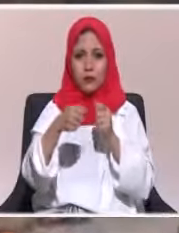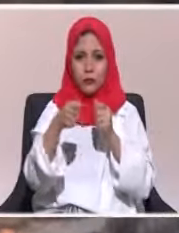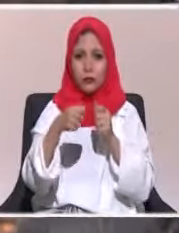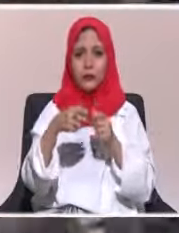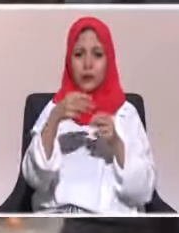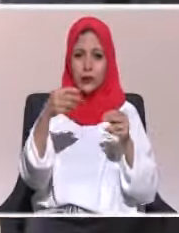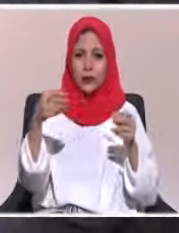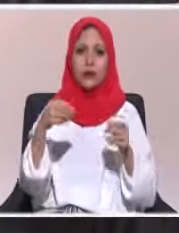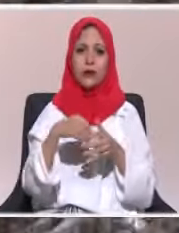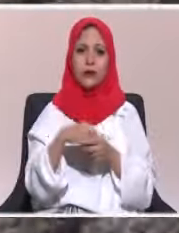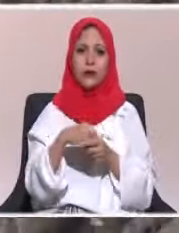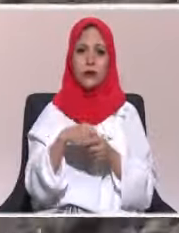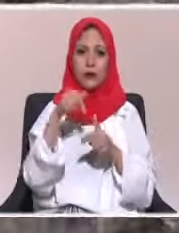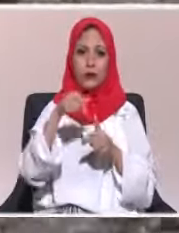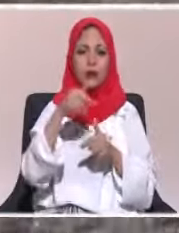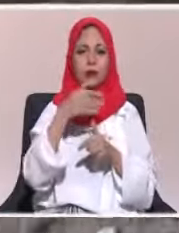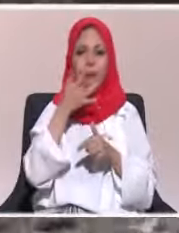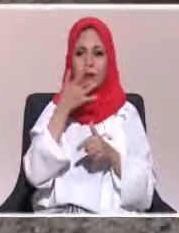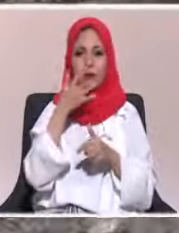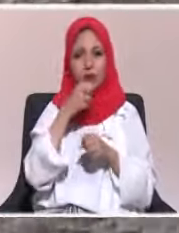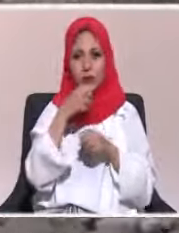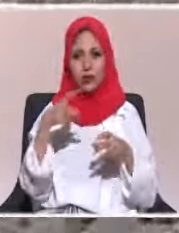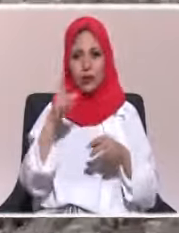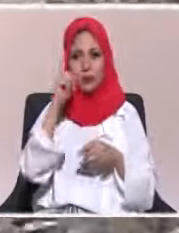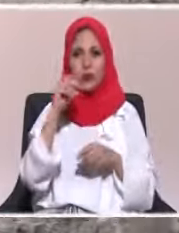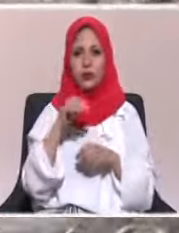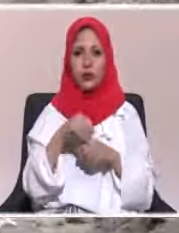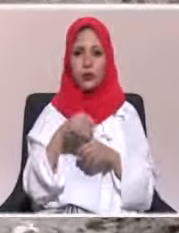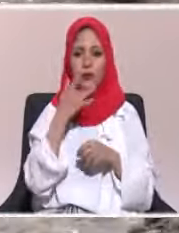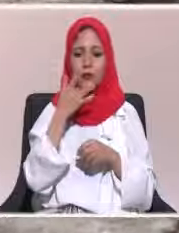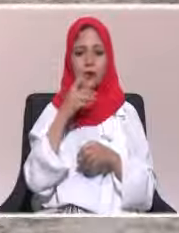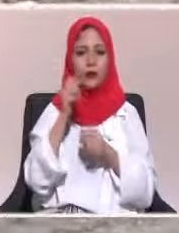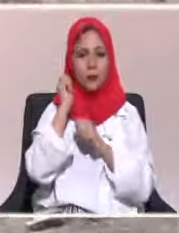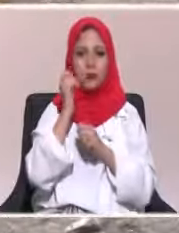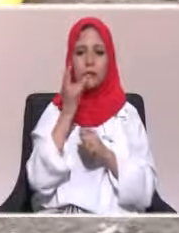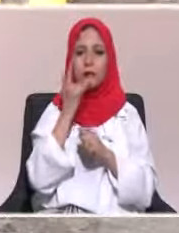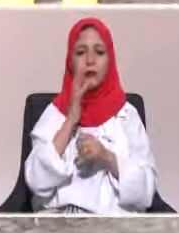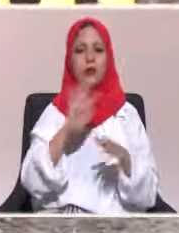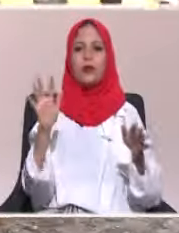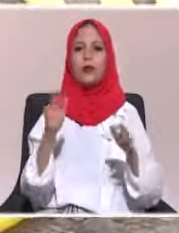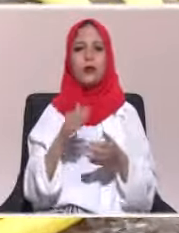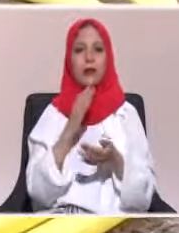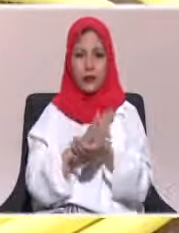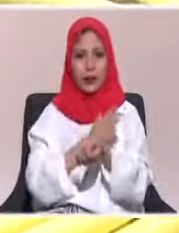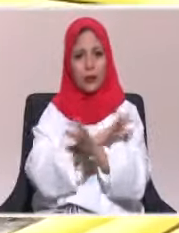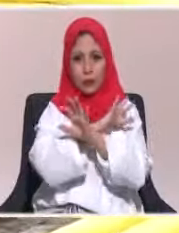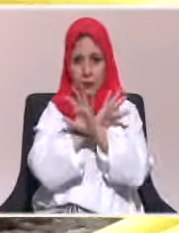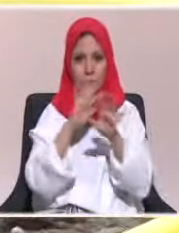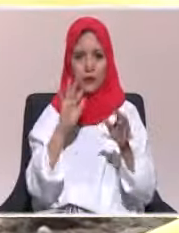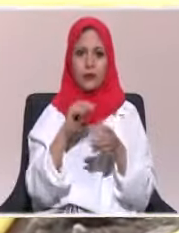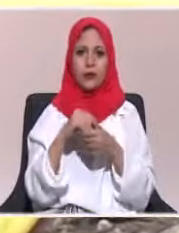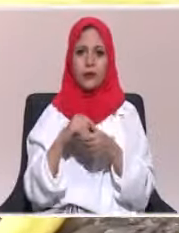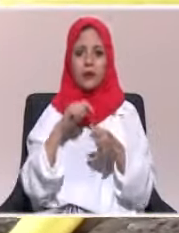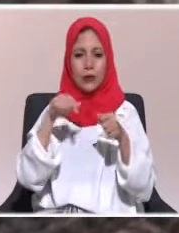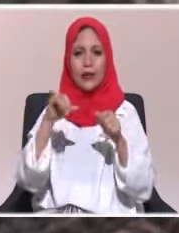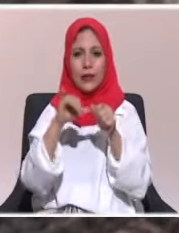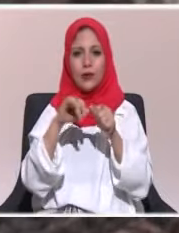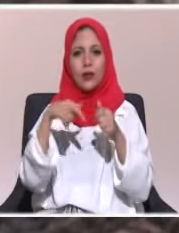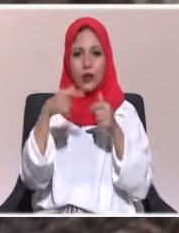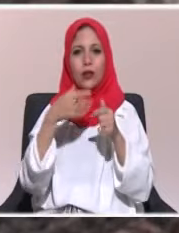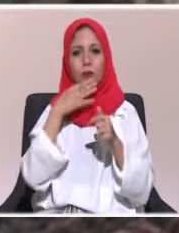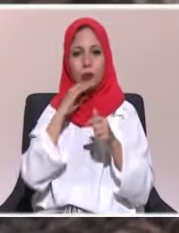دخول الغاز إن شاء الله ما فيش الكلام ده طبعا، مش هنتعب ولا نشيل أنبوبة ولا نتعب في شيل الأنبوبة، وهولع البوتاجاز الغاز يقيد على